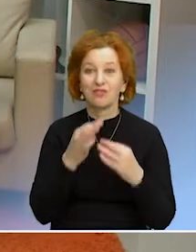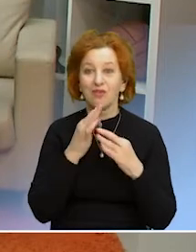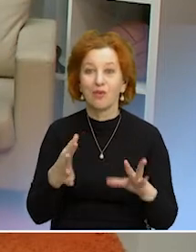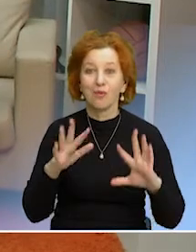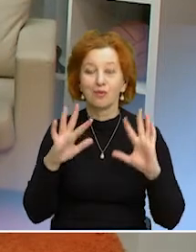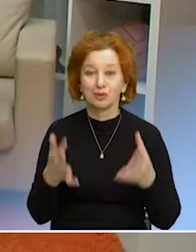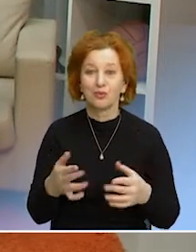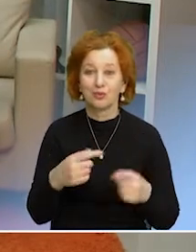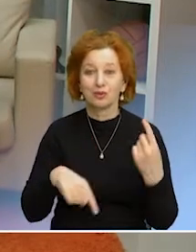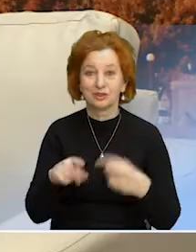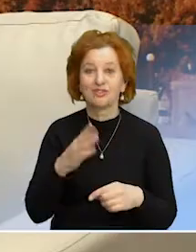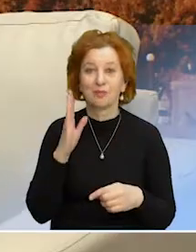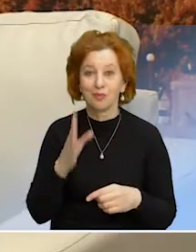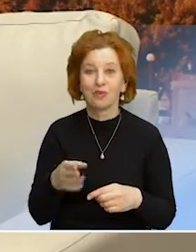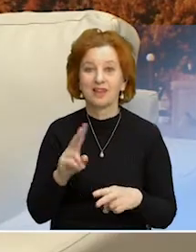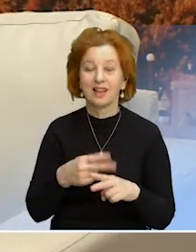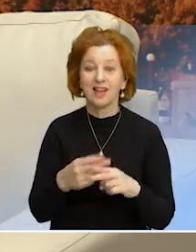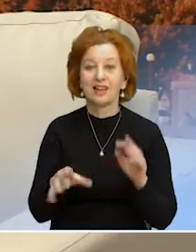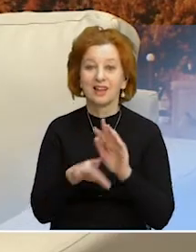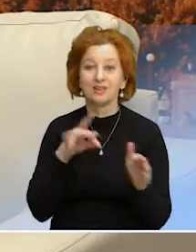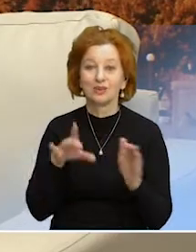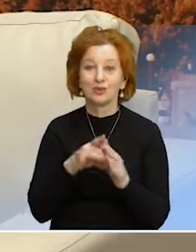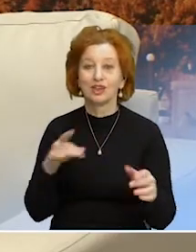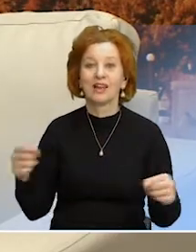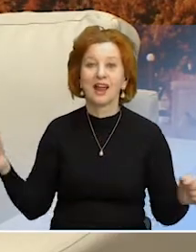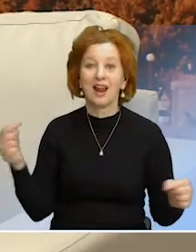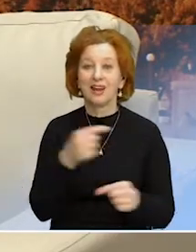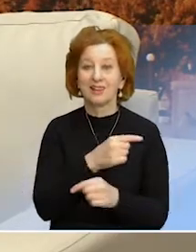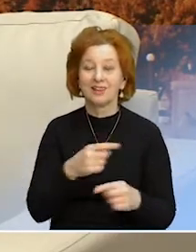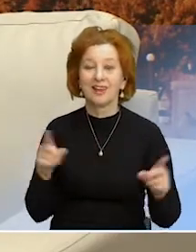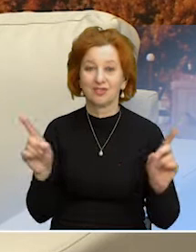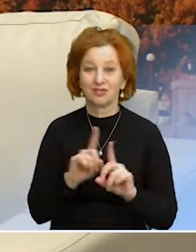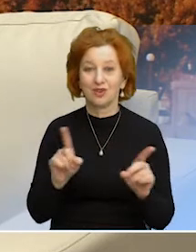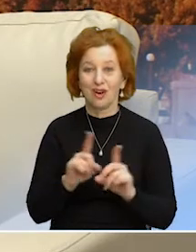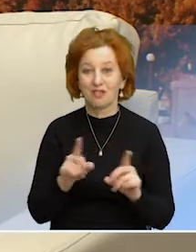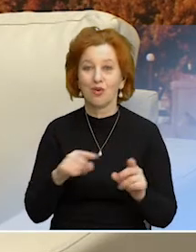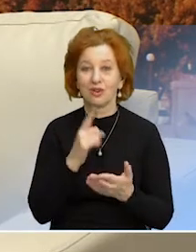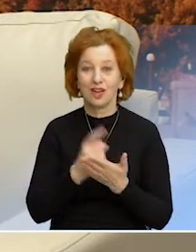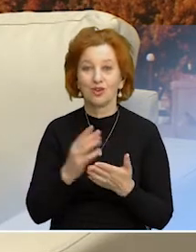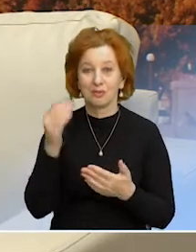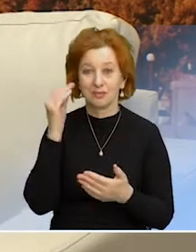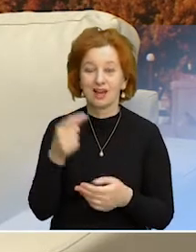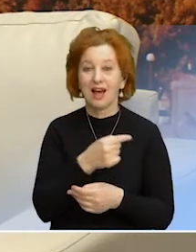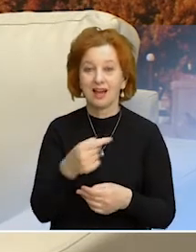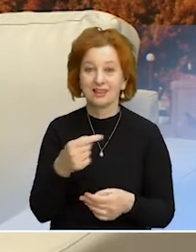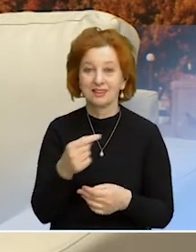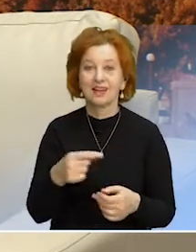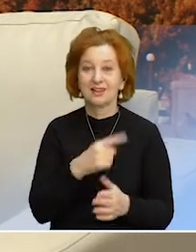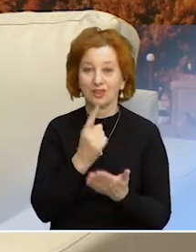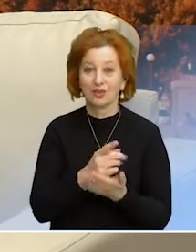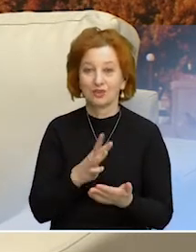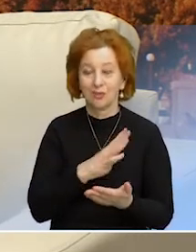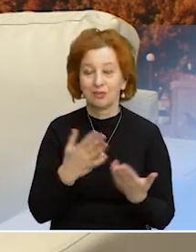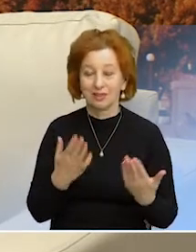будет, в любом случае она выйдет, эта сюжетная линия, потому что все равно должны же отрицательные герои